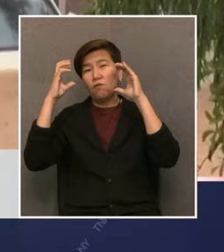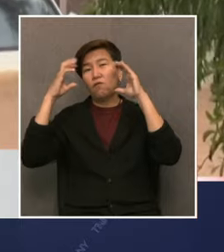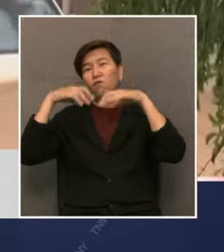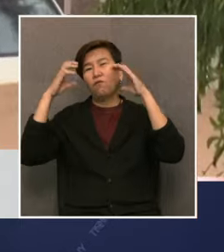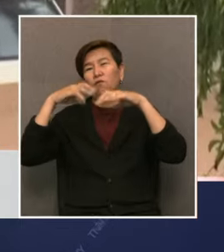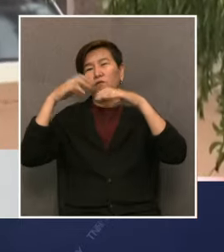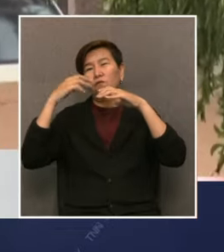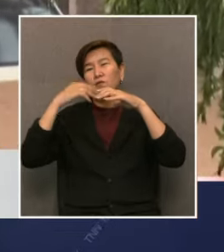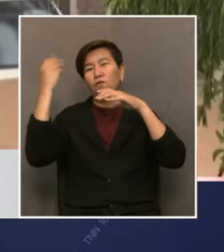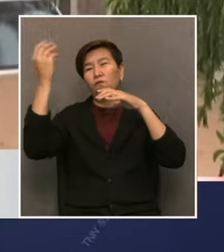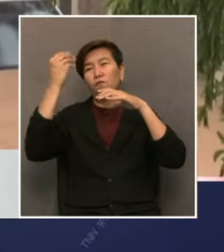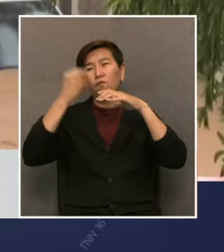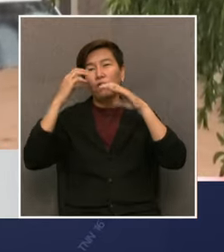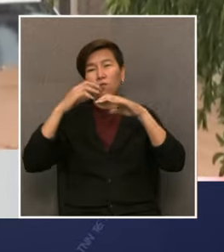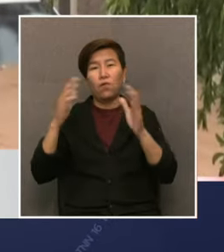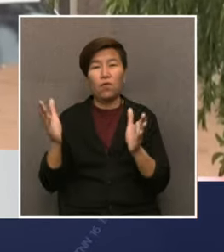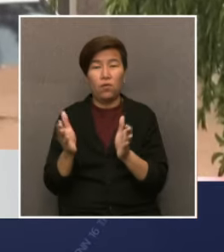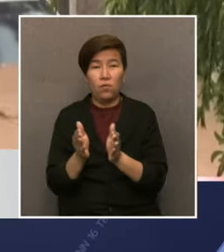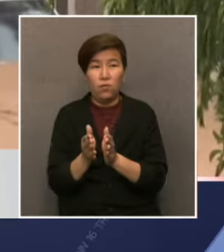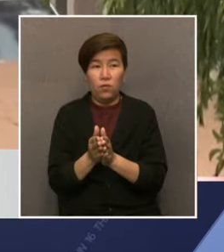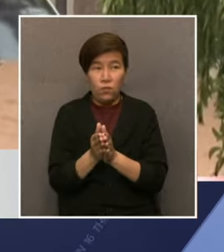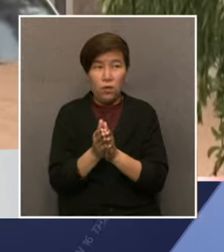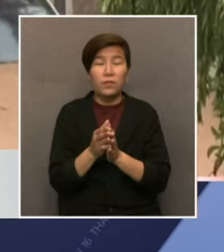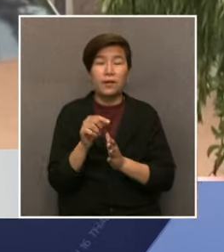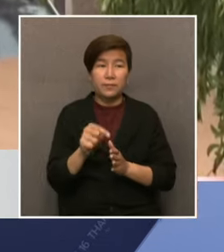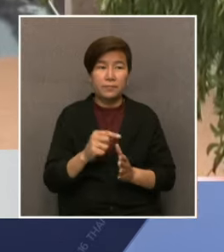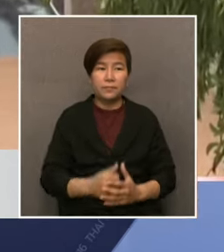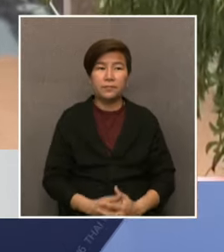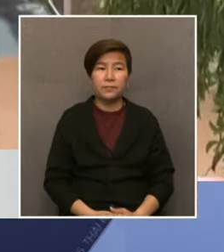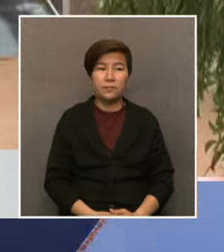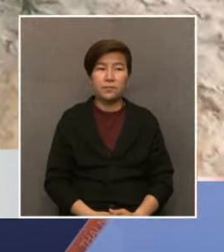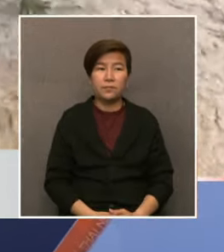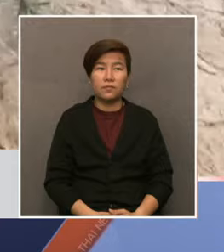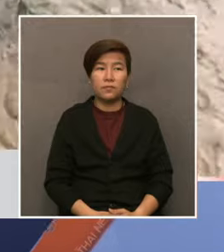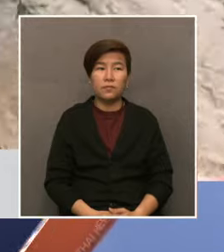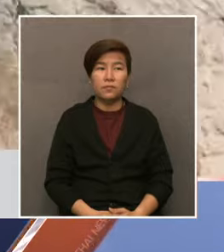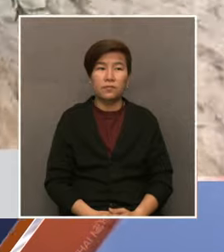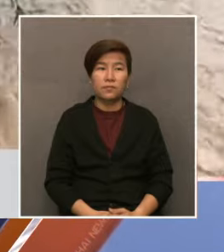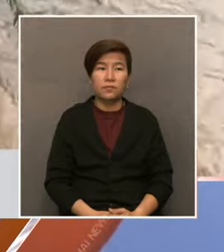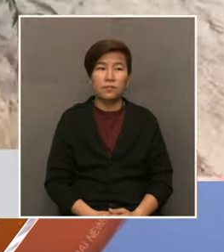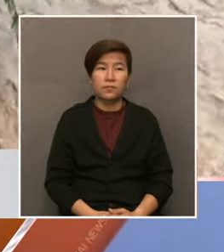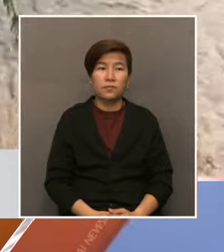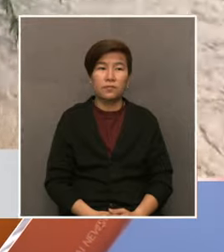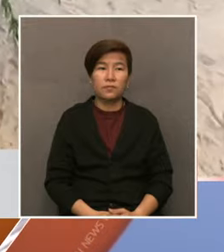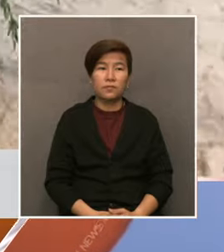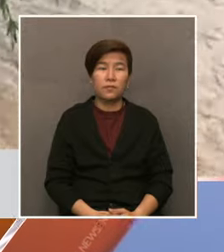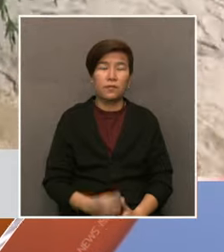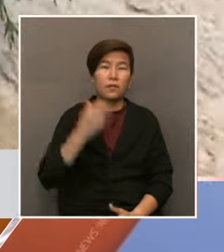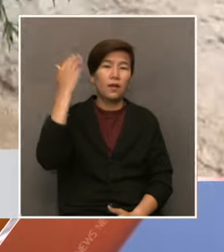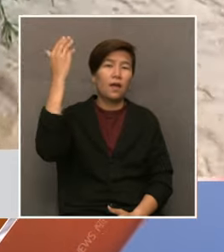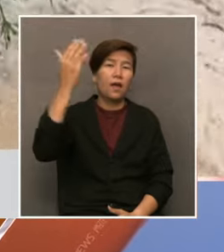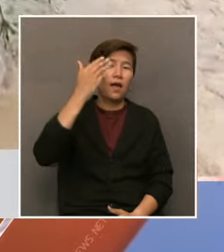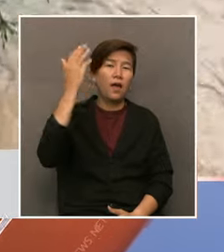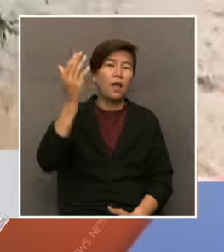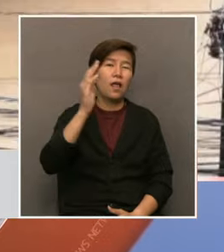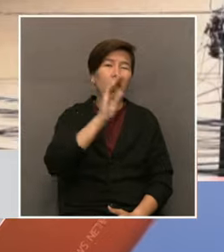น้ำที่มันมีขนาดใหญ่แล้วก็ไล่มาเรื่อยๆบวกกับไอ้เจ้าตัวหย่อมความกดอากาศต่ำถึงแม้จะอ่อนกำลังลงเป็